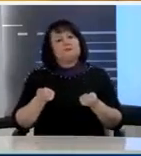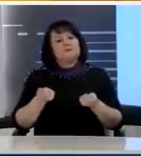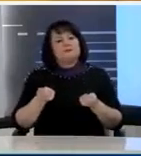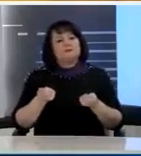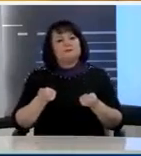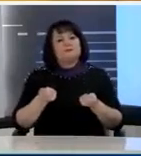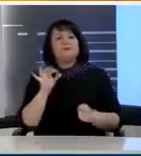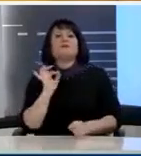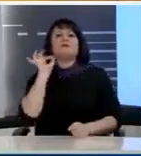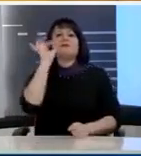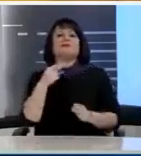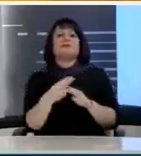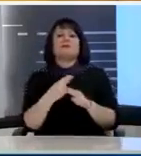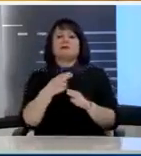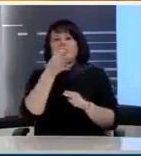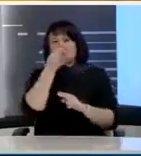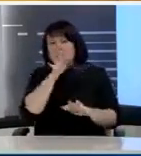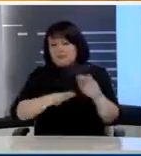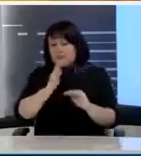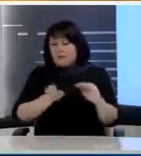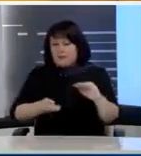έθεσα ως πρωταρχικό στόχο την πάταξη της διαφθοράς.